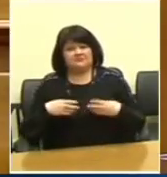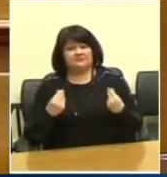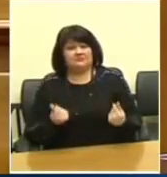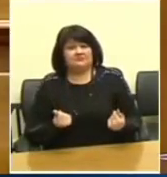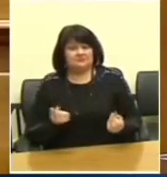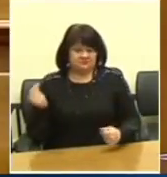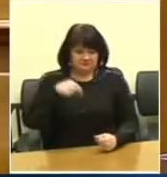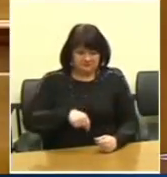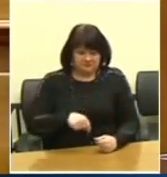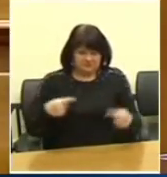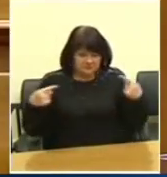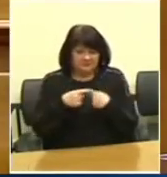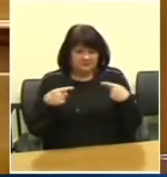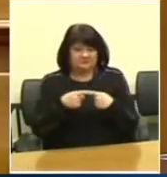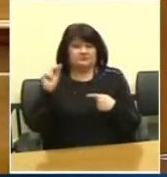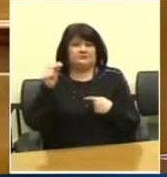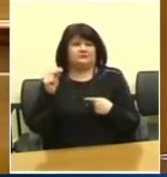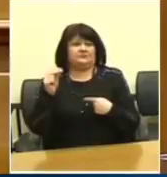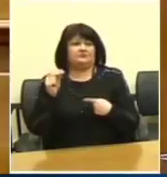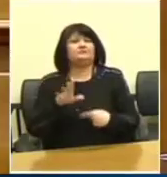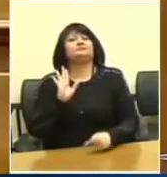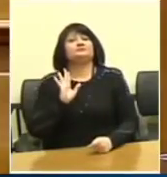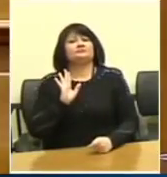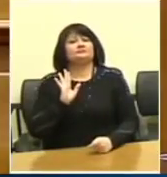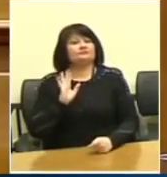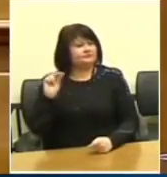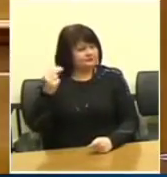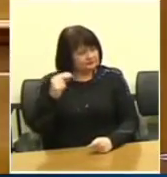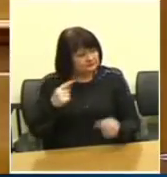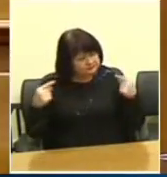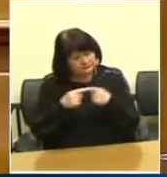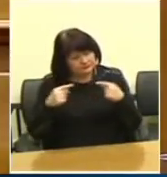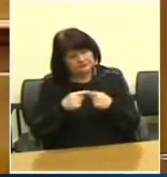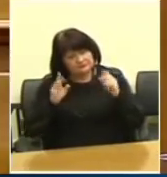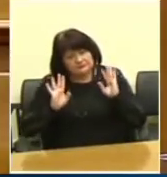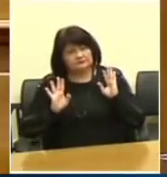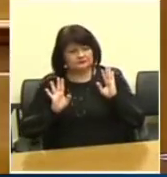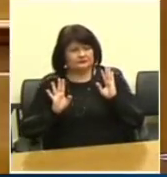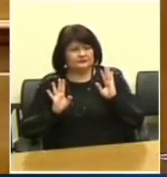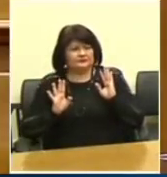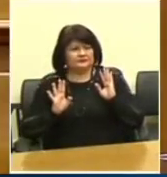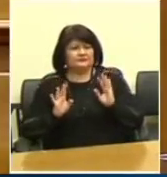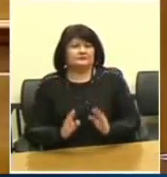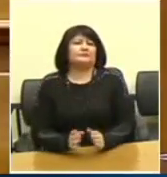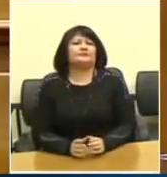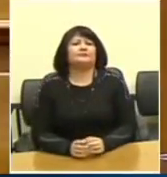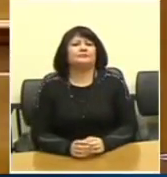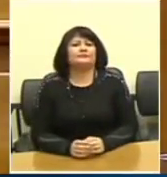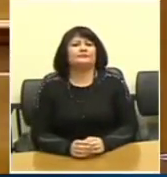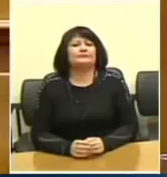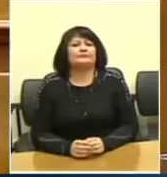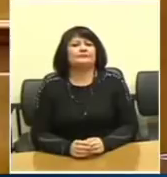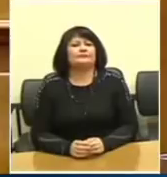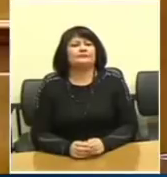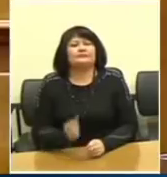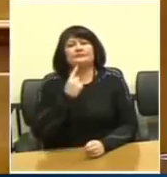αντιπαρατεθώ με βουλευτές και βουλεύτριες που θεωρούν ότι είναι ένα κρίσιμο θέμα συνείδησης. Έρχομαι όμως να πω, κύριε